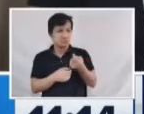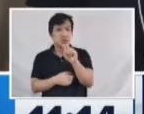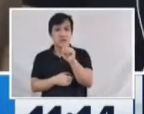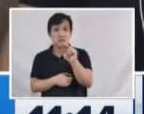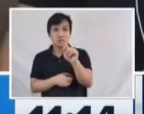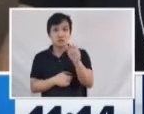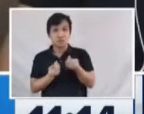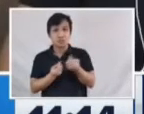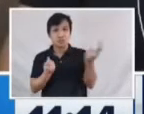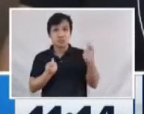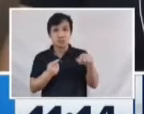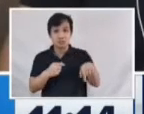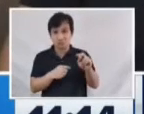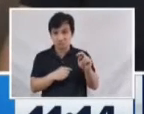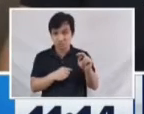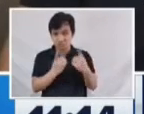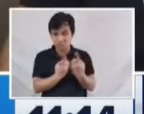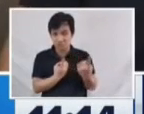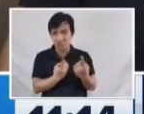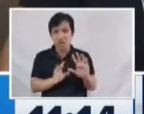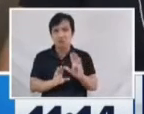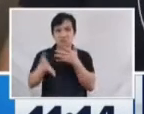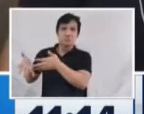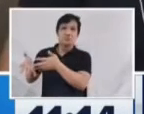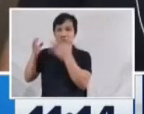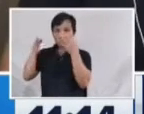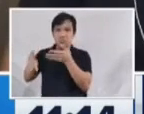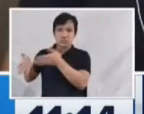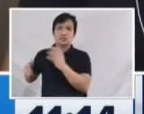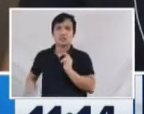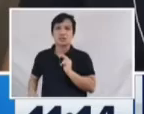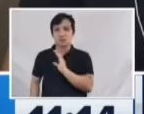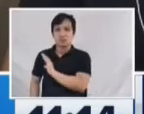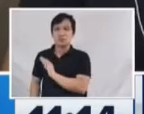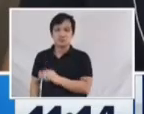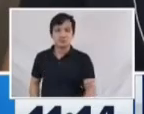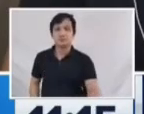ang franchise ng ABS-CBN. Ano po ang take ng Palas rito?